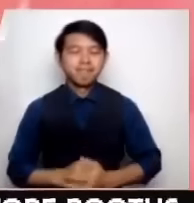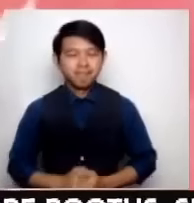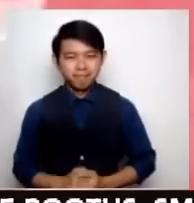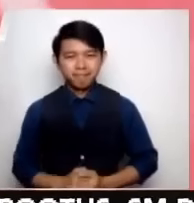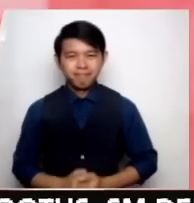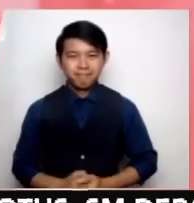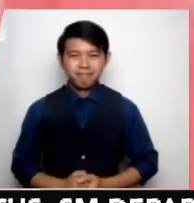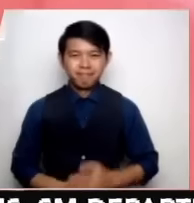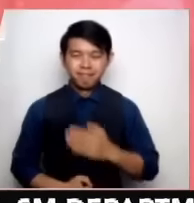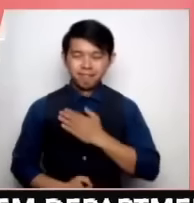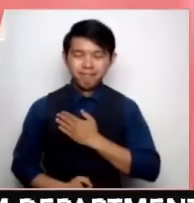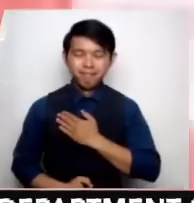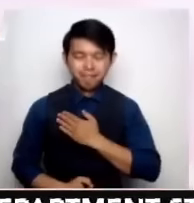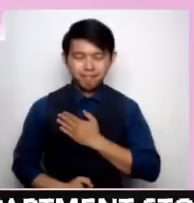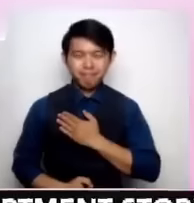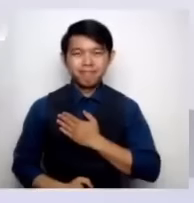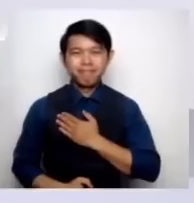News.